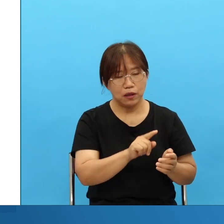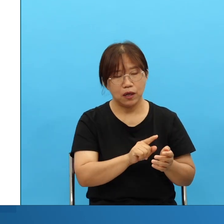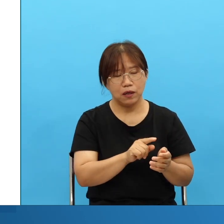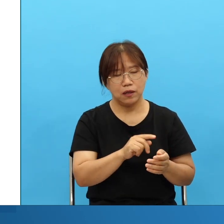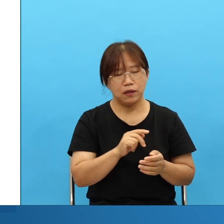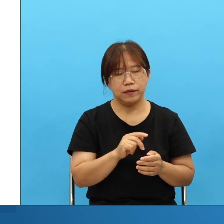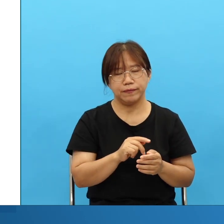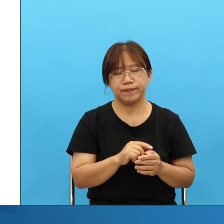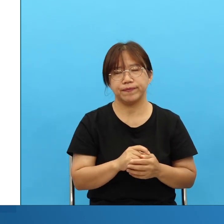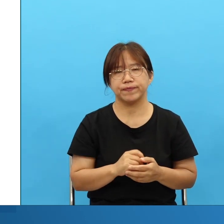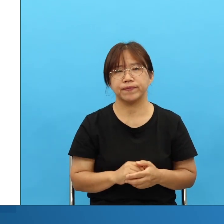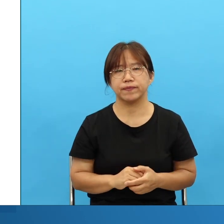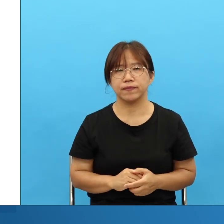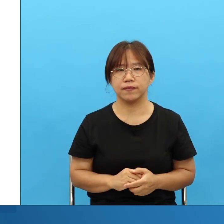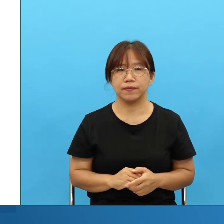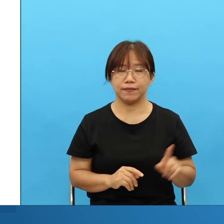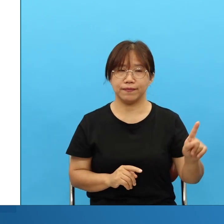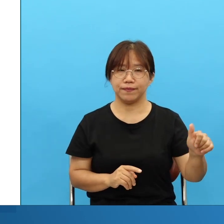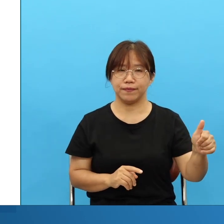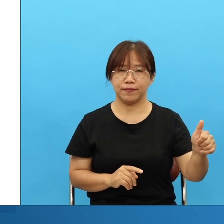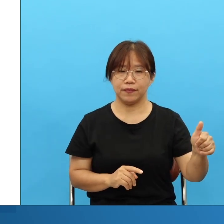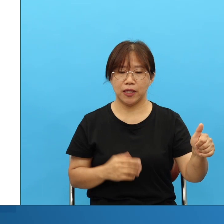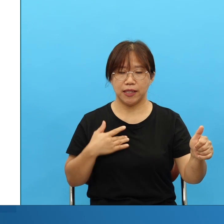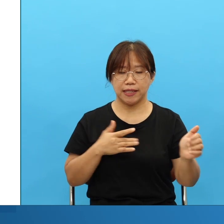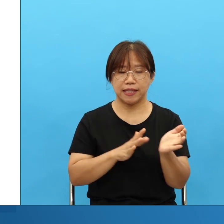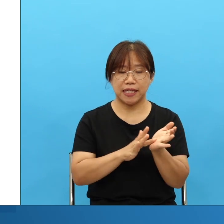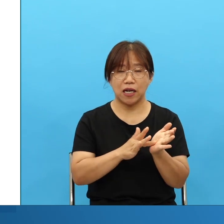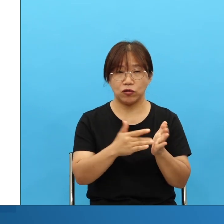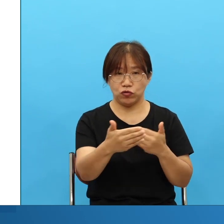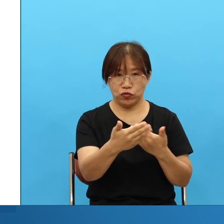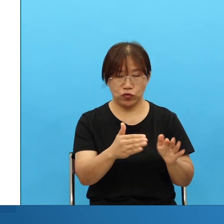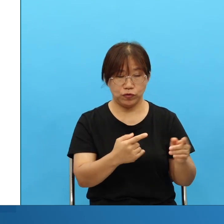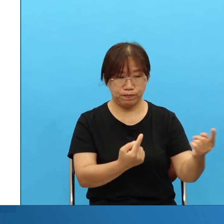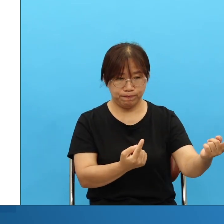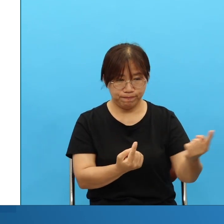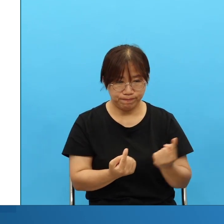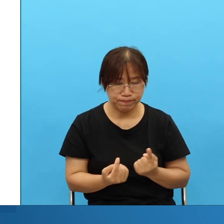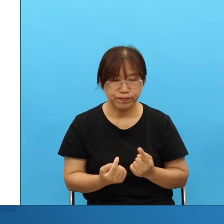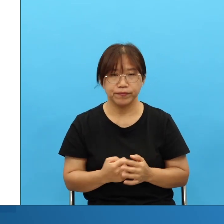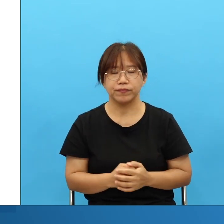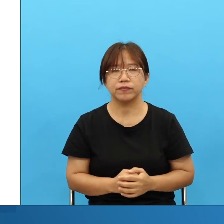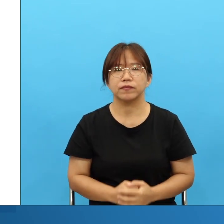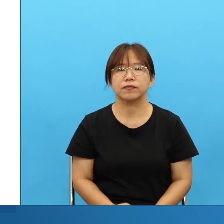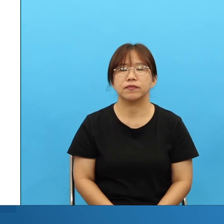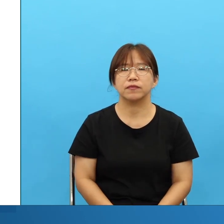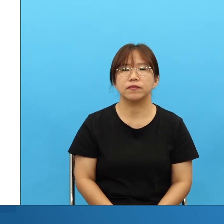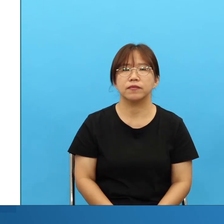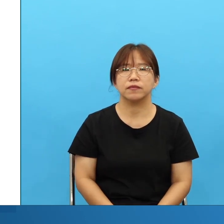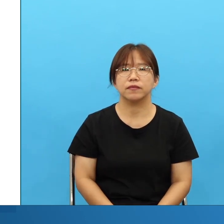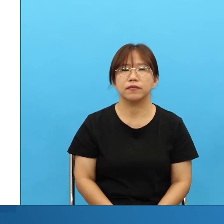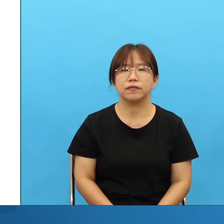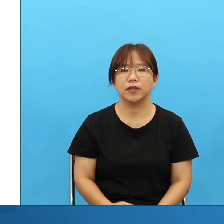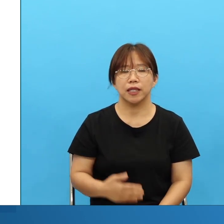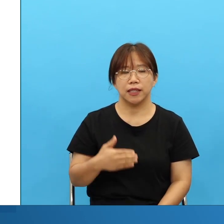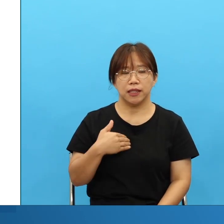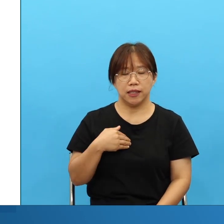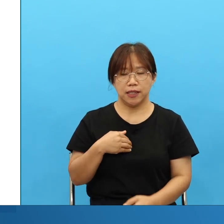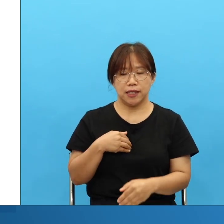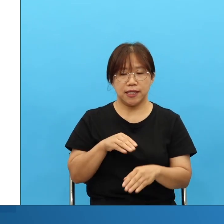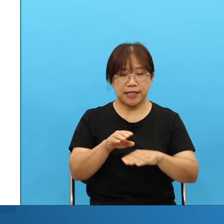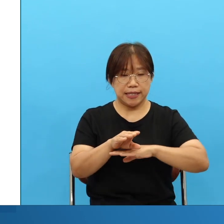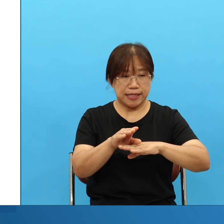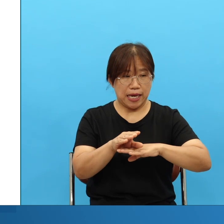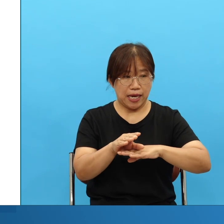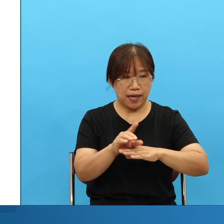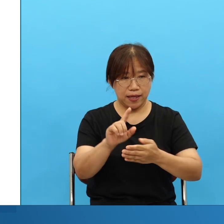근데 이제 이 친구는 약국으로 한 번씩 오면 이렇게 한 번은 그 차에 달린 뭐 내비게이션 같은 걸 들고 와가지고